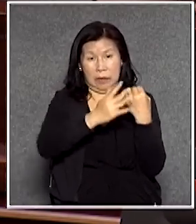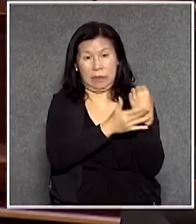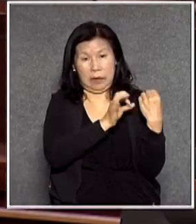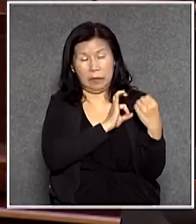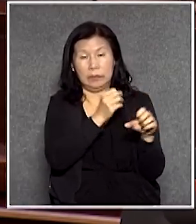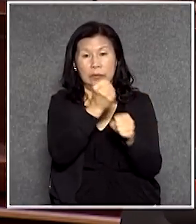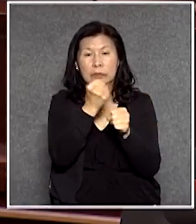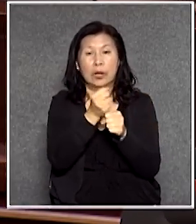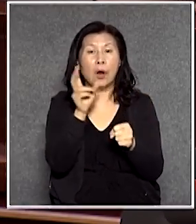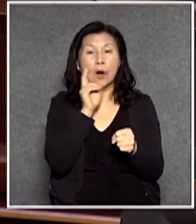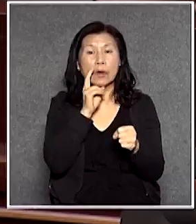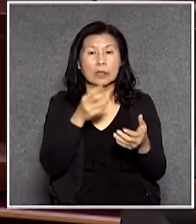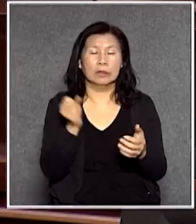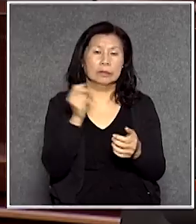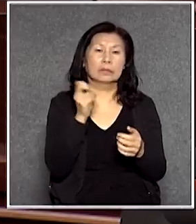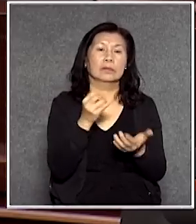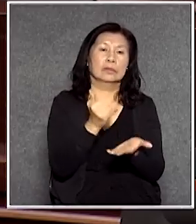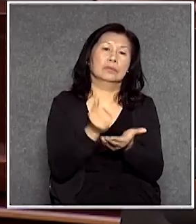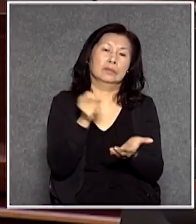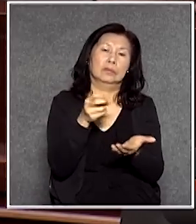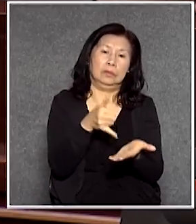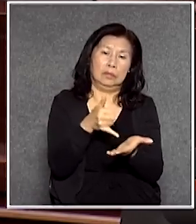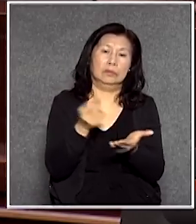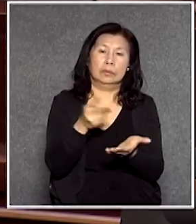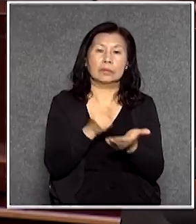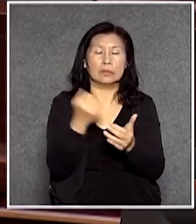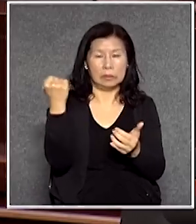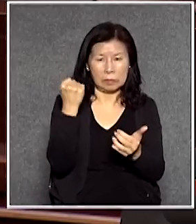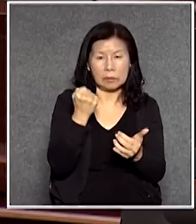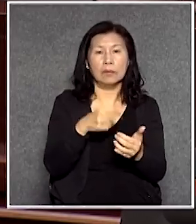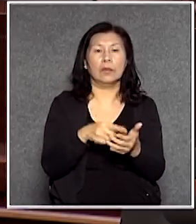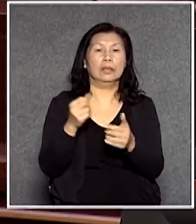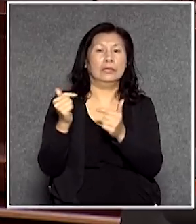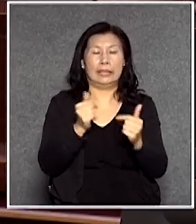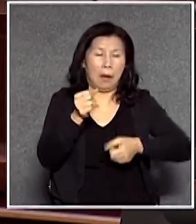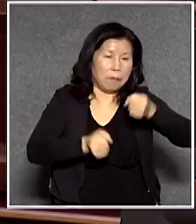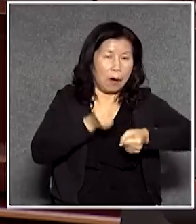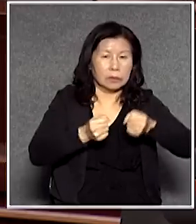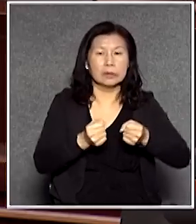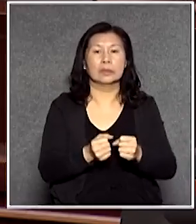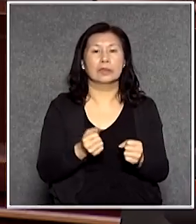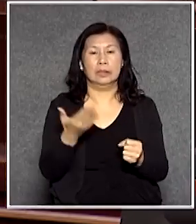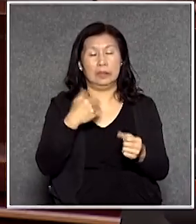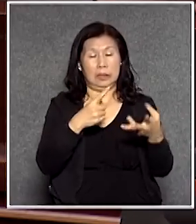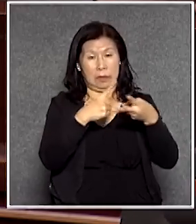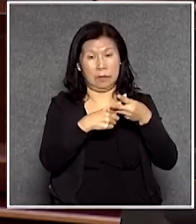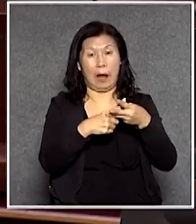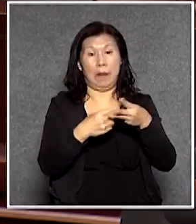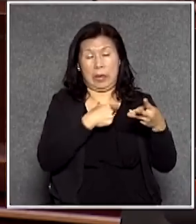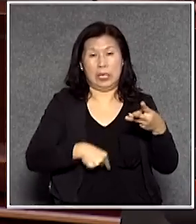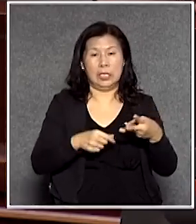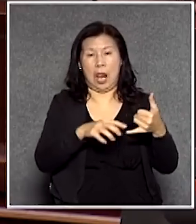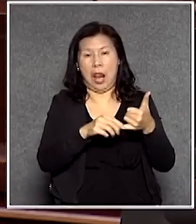就好像原地狂奔，任我們很努力、很努力不停地跑， 但是都是被泛民反對派拉